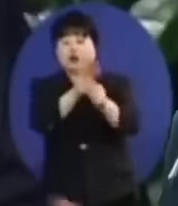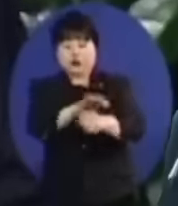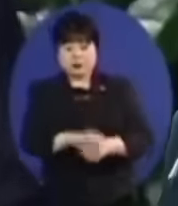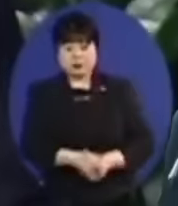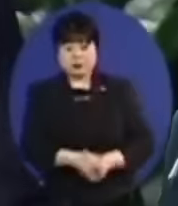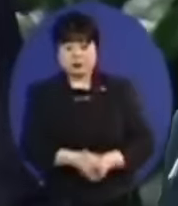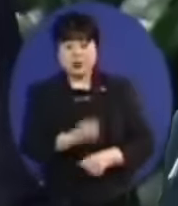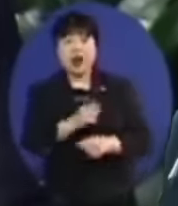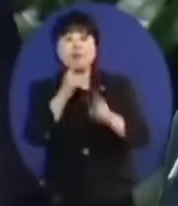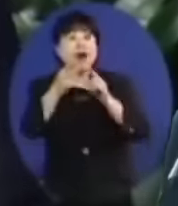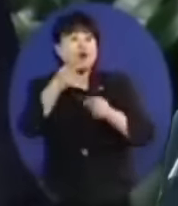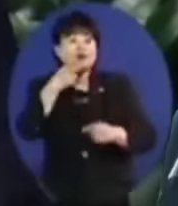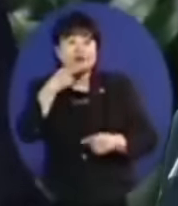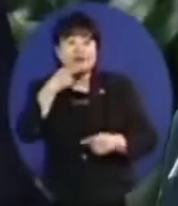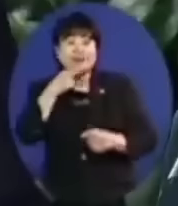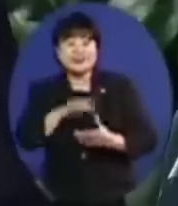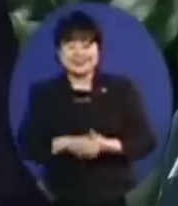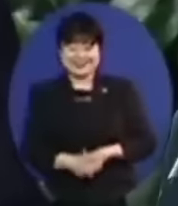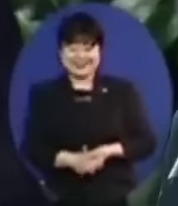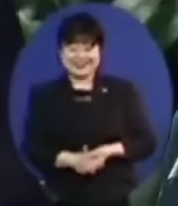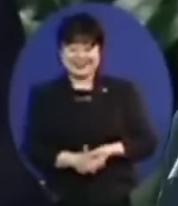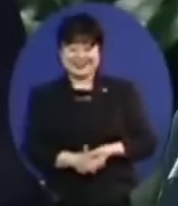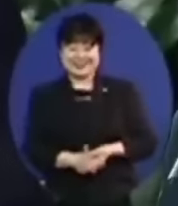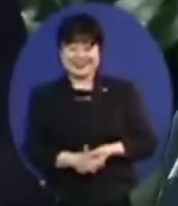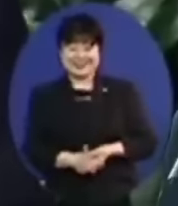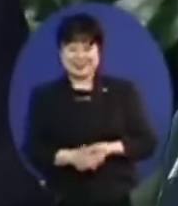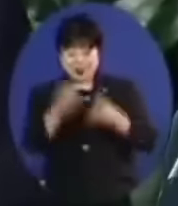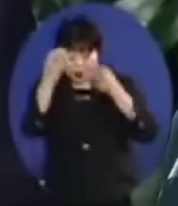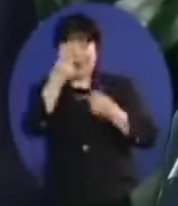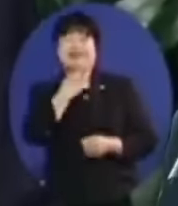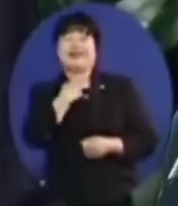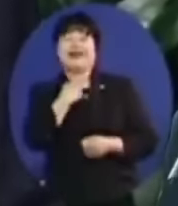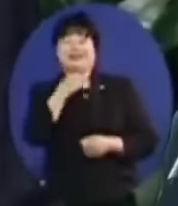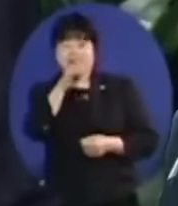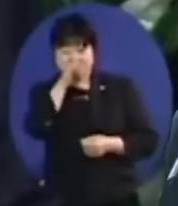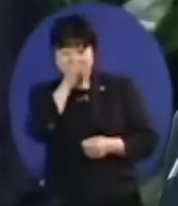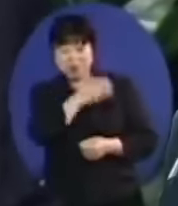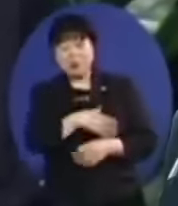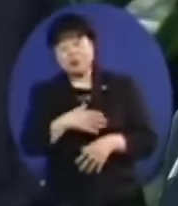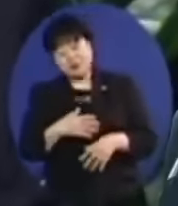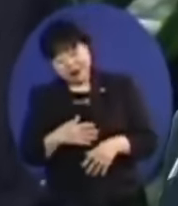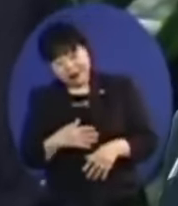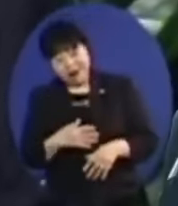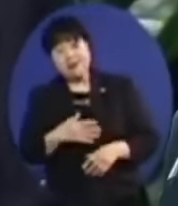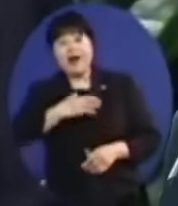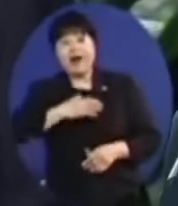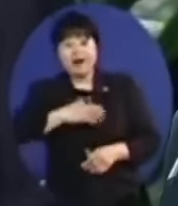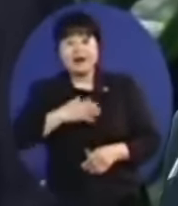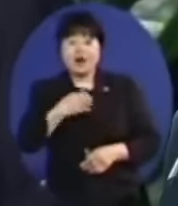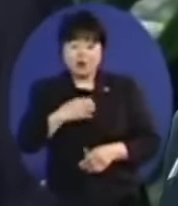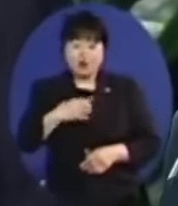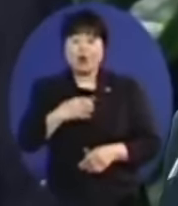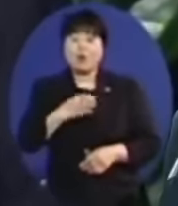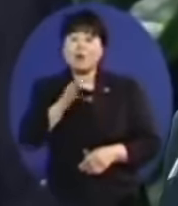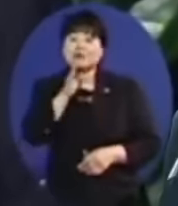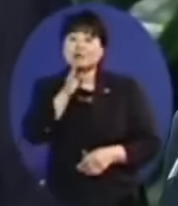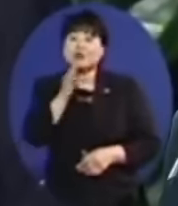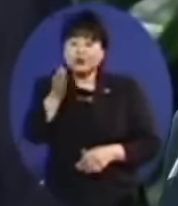할 말이 없어요. 물론 네가 고난당하고 몸이 약하고 괴로운 것은